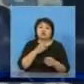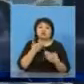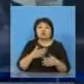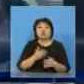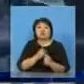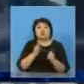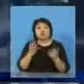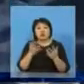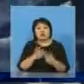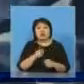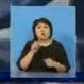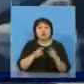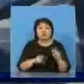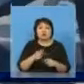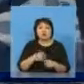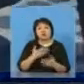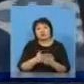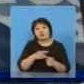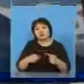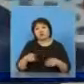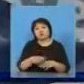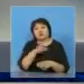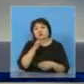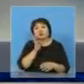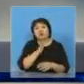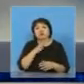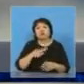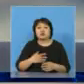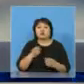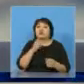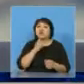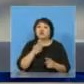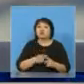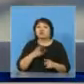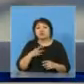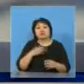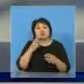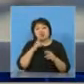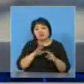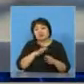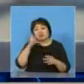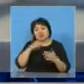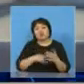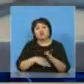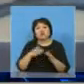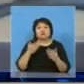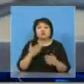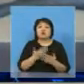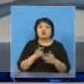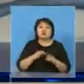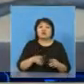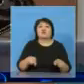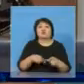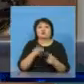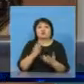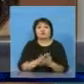результате увеличивается количество потребителей. На протяжении долгих лет женщине приходилось нелегко, но она не теряла надежды в лучшее. Теперь ее дела идут в